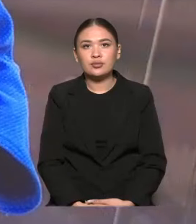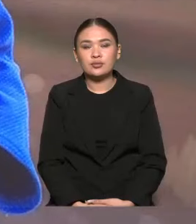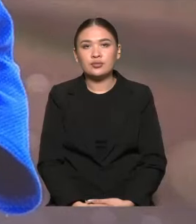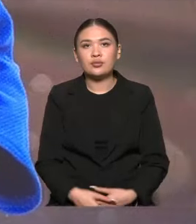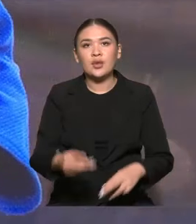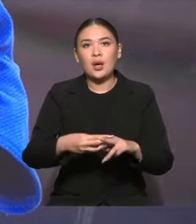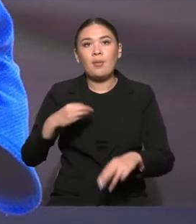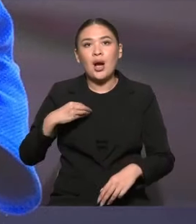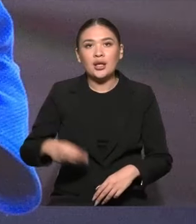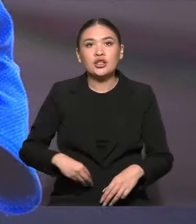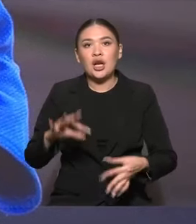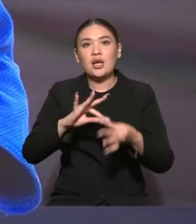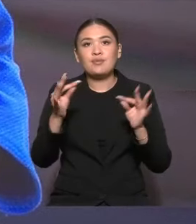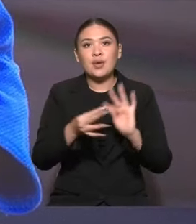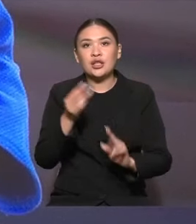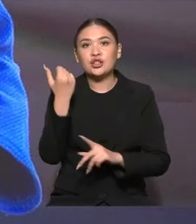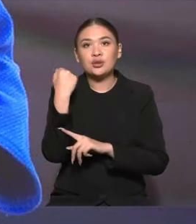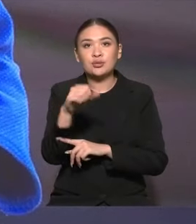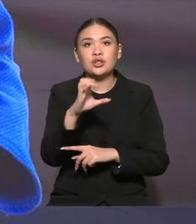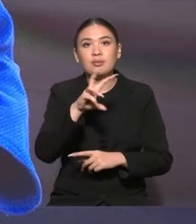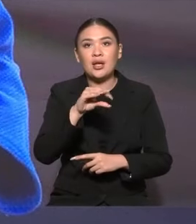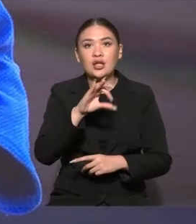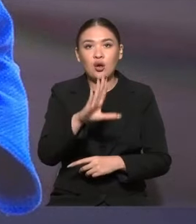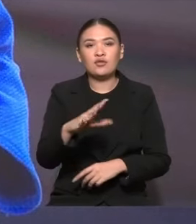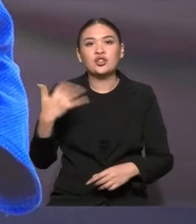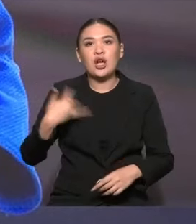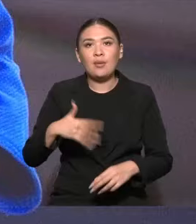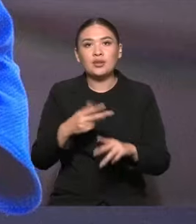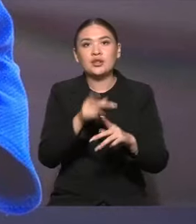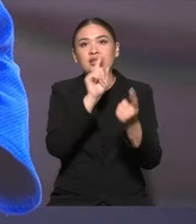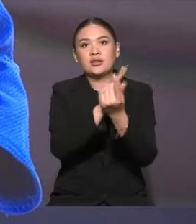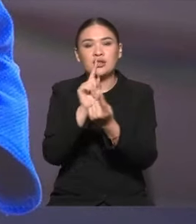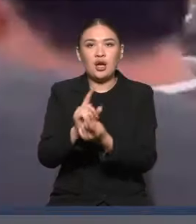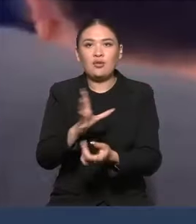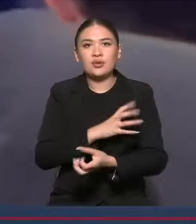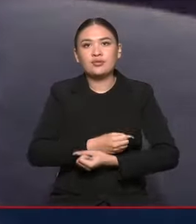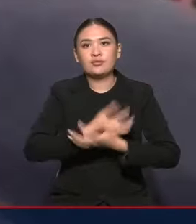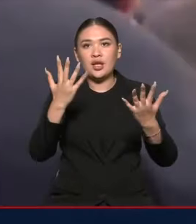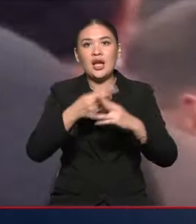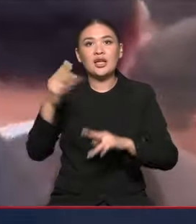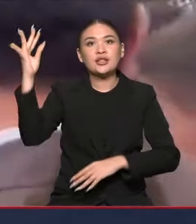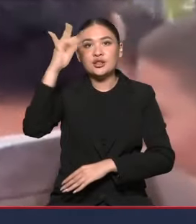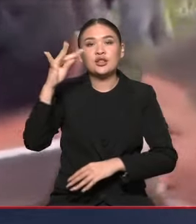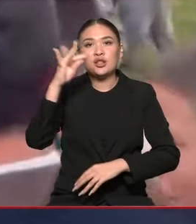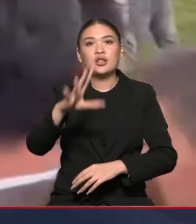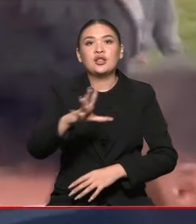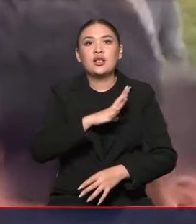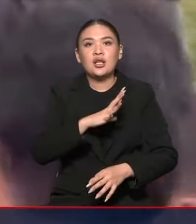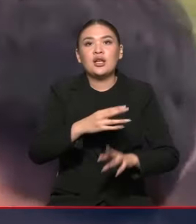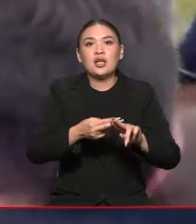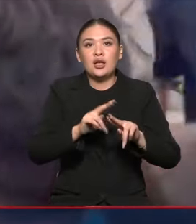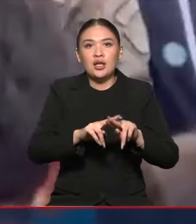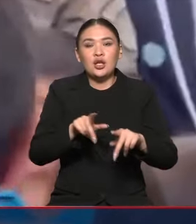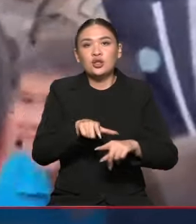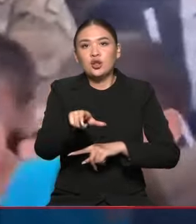Париж олимпиадасының чемпионы Елдос Сметовті жамбыл жұрты сән салтанатпен қарсы алды. Ел қоржынына тарихи жүлде салған палуанды жерлестері